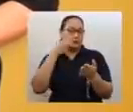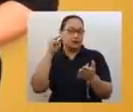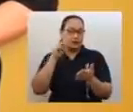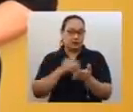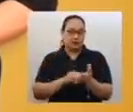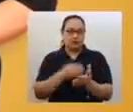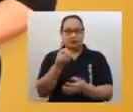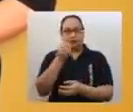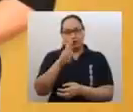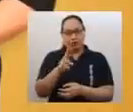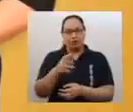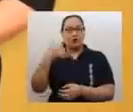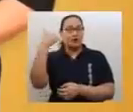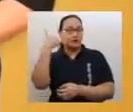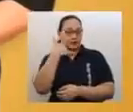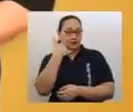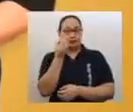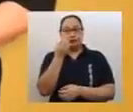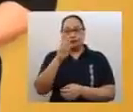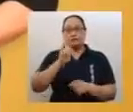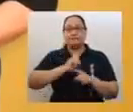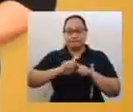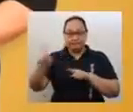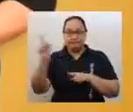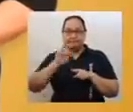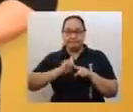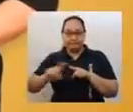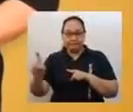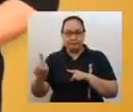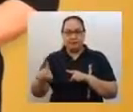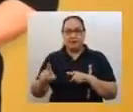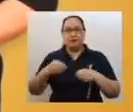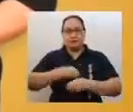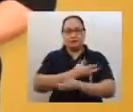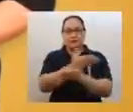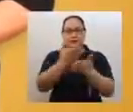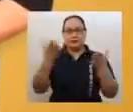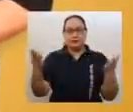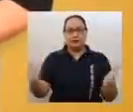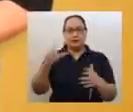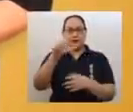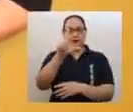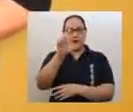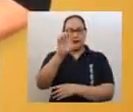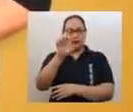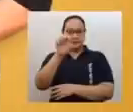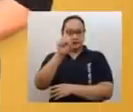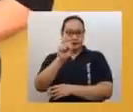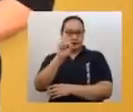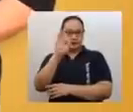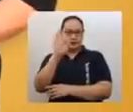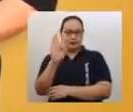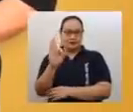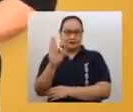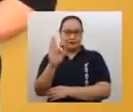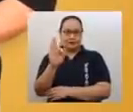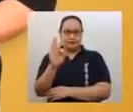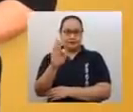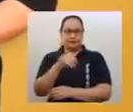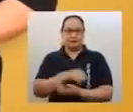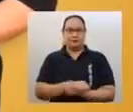sa pamamagitan ng pagtawag o pag-text upang ipamahagi ang mga Learner Enrollment and Survey Form